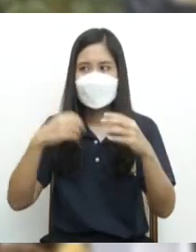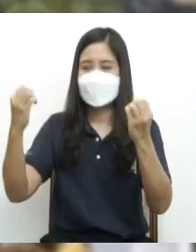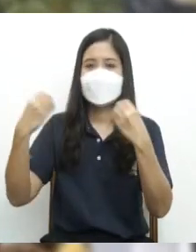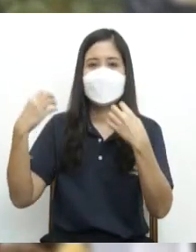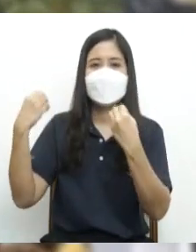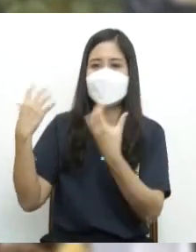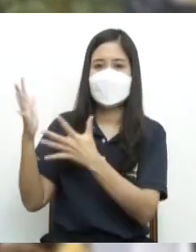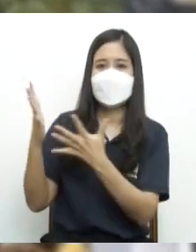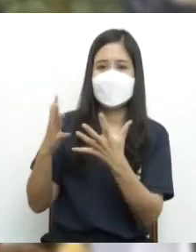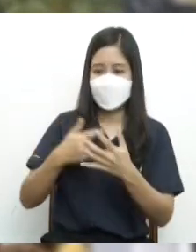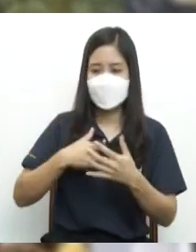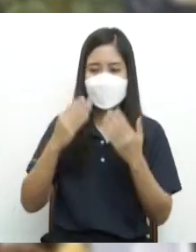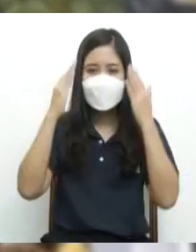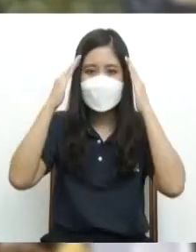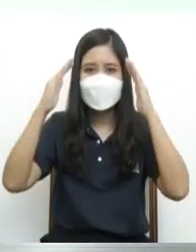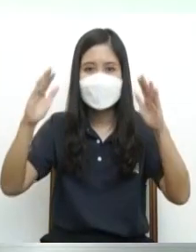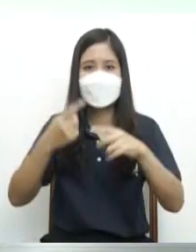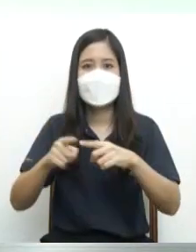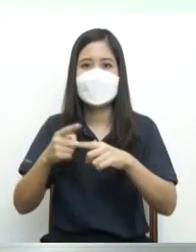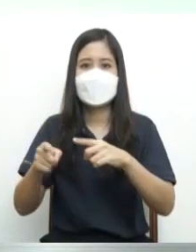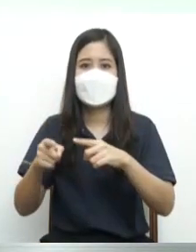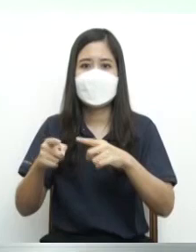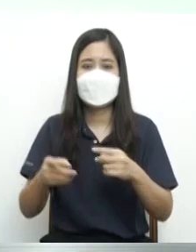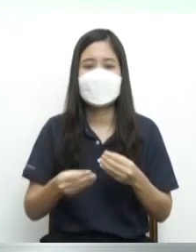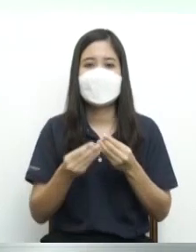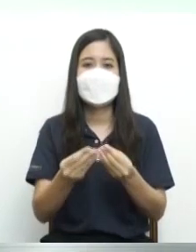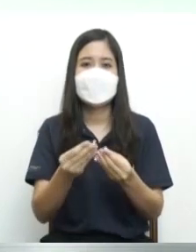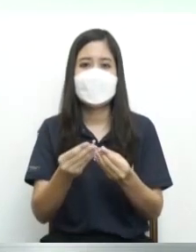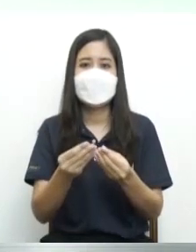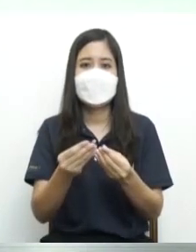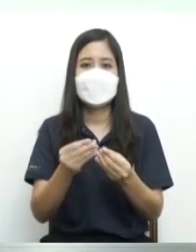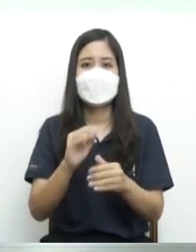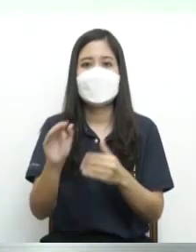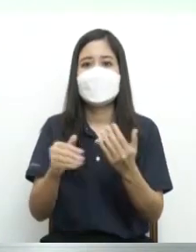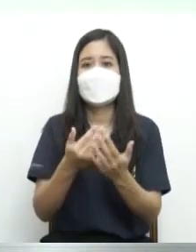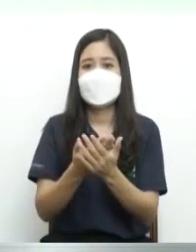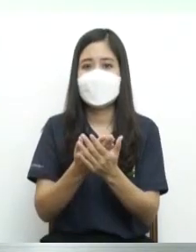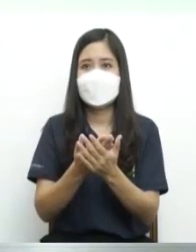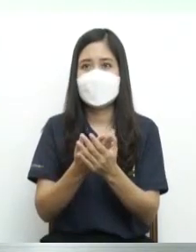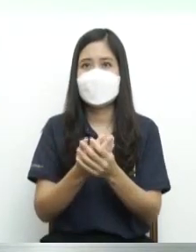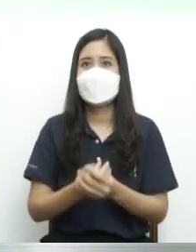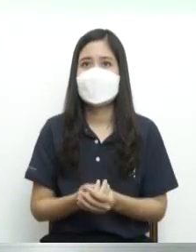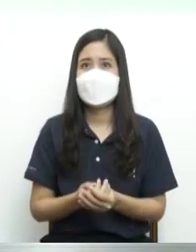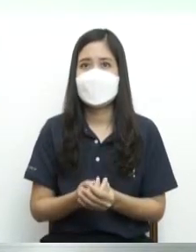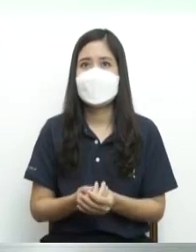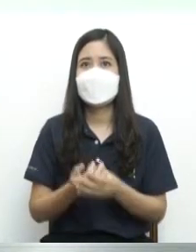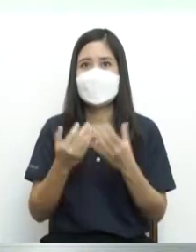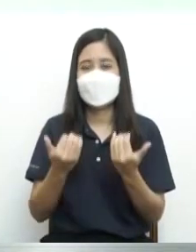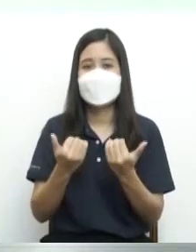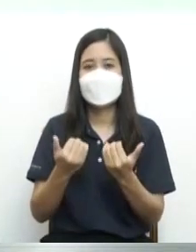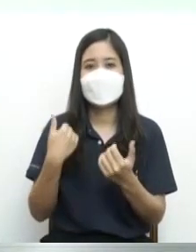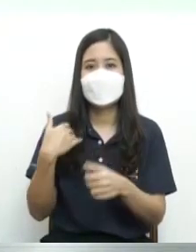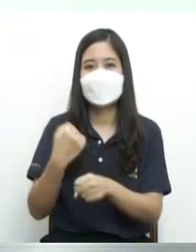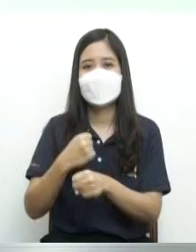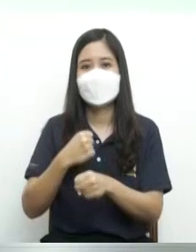ที่สำคัญที่สุดครับทั้งกบเกียรติคงทราบว่าผมอยู่กับท่านเลขามาทั้งหมดเนี่ยตั้งแต่สปท.มาเป็น10ท่านแล้วนั้นไอ้สิ่